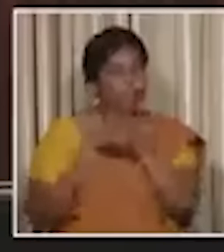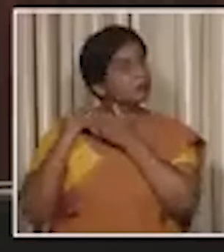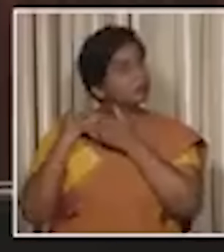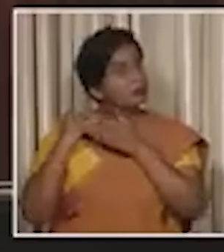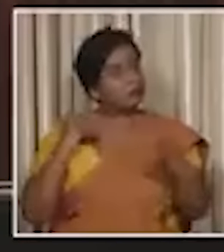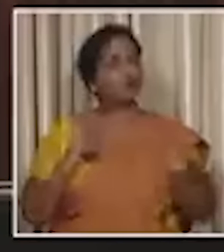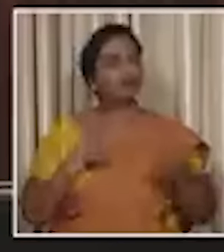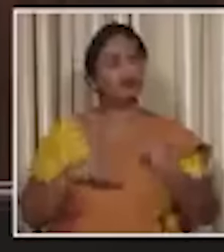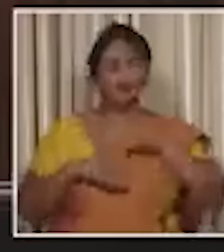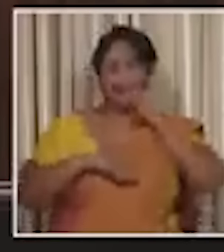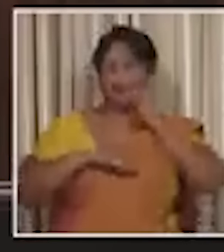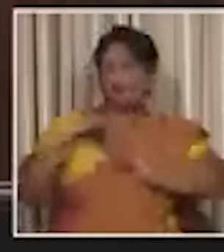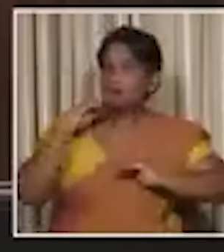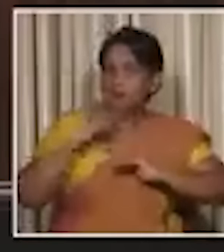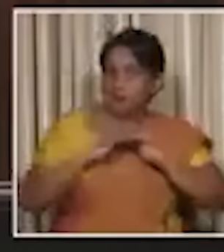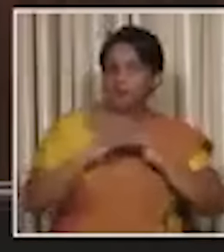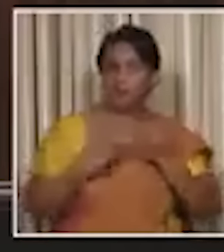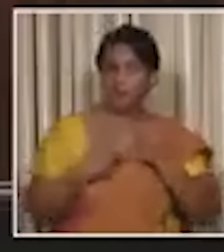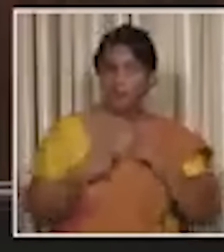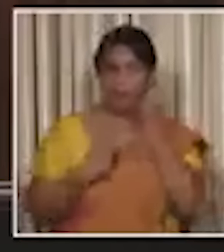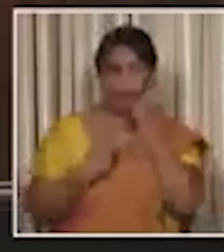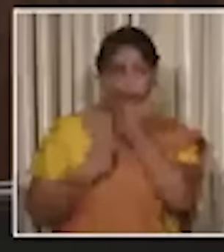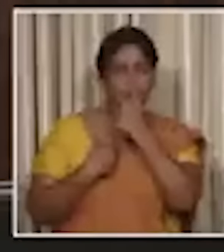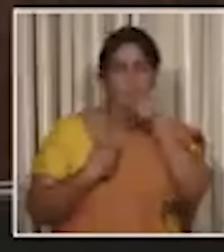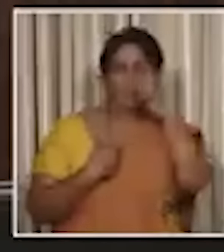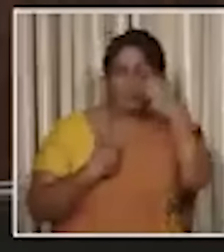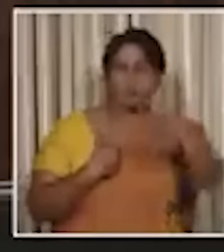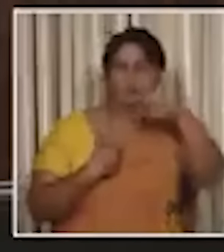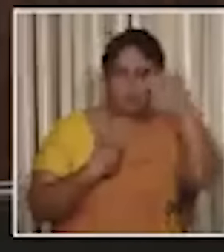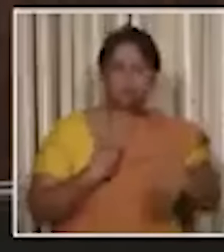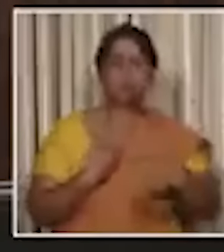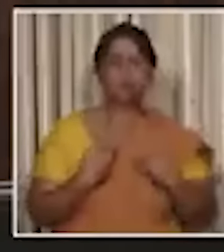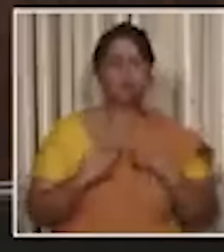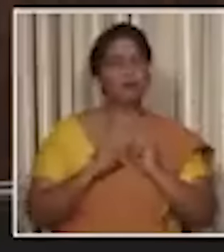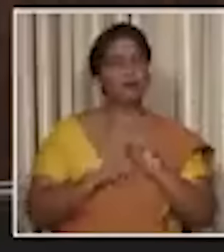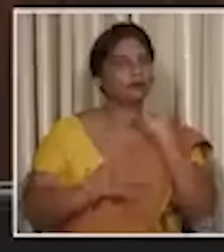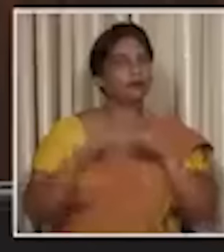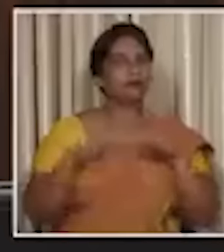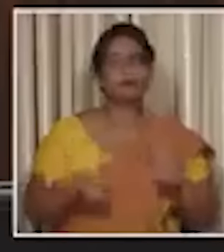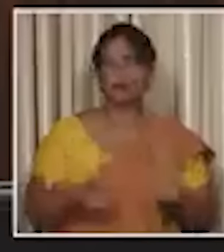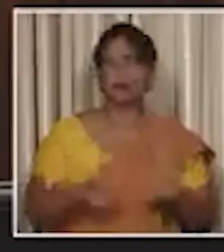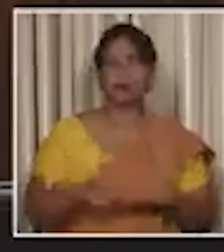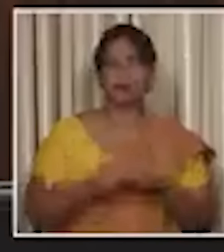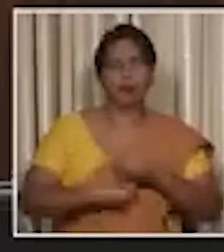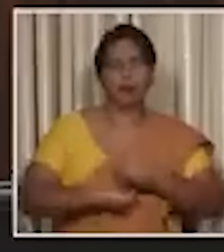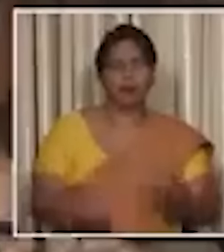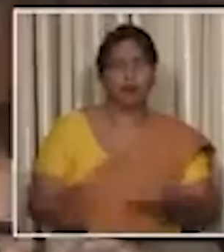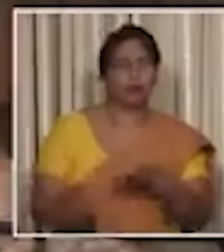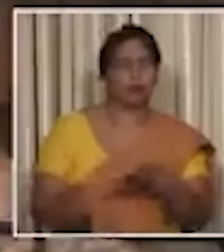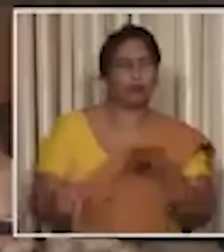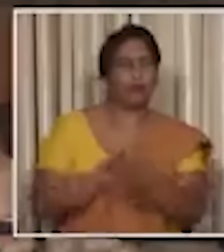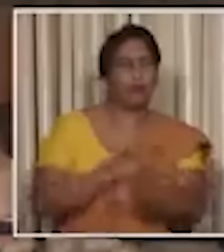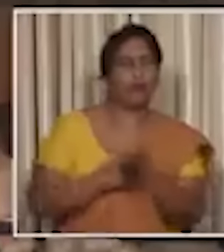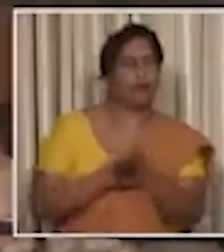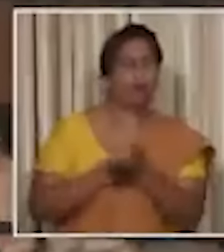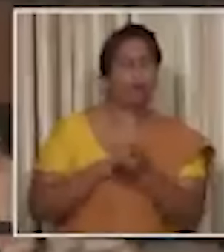உருவாக்க முடியும் என்று நாங்கள் கருதவில்லை. நல்லதொரு நாட்டை உருவாக்க வேண்டுமென்றால், அரசை உருவாக்க வேண்டுமென்றால், அதன்